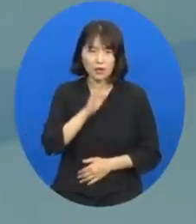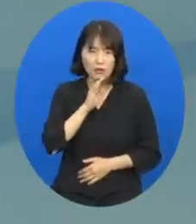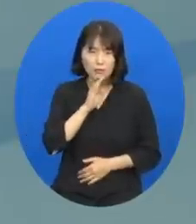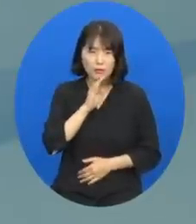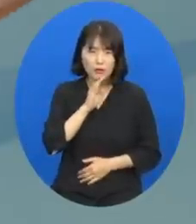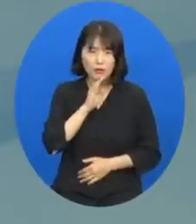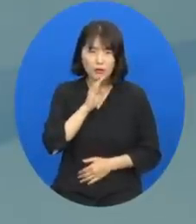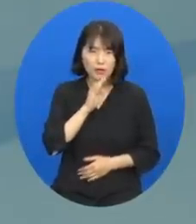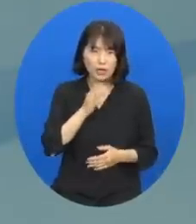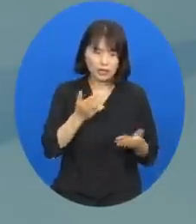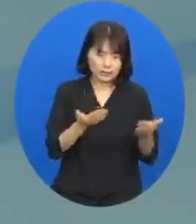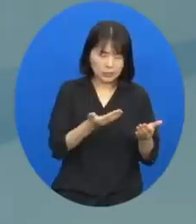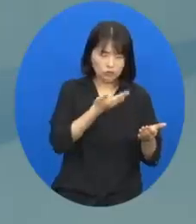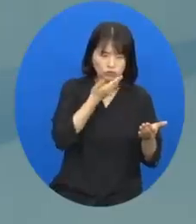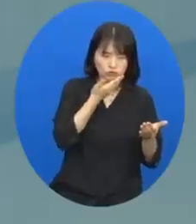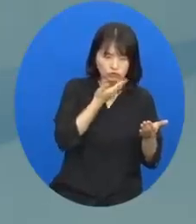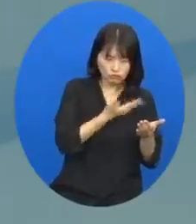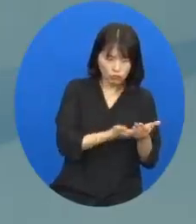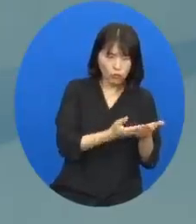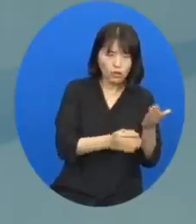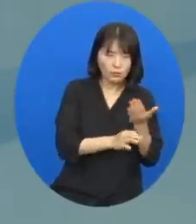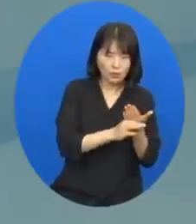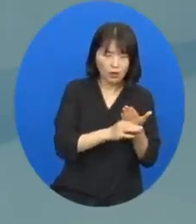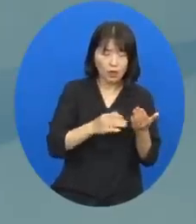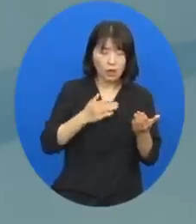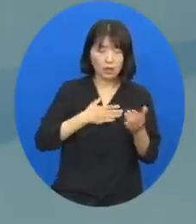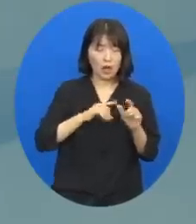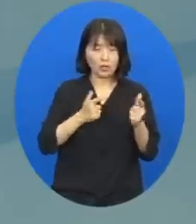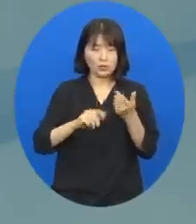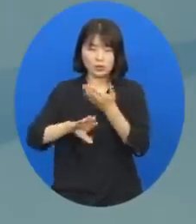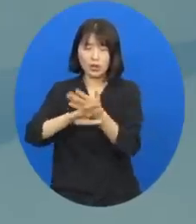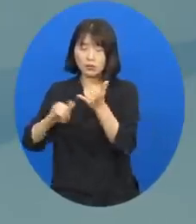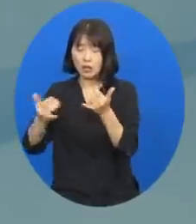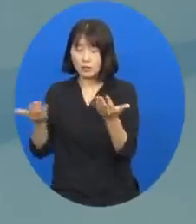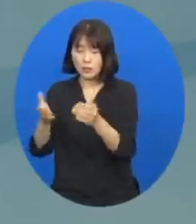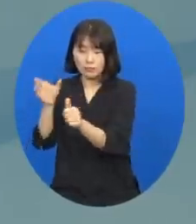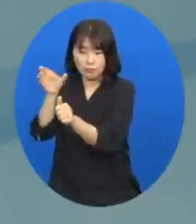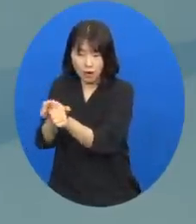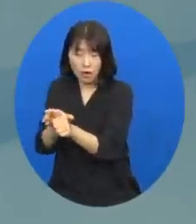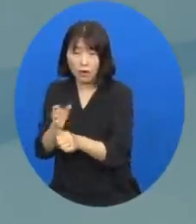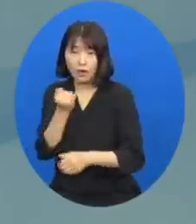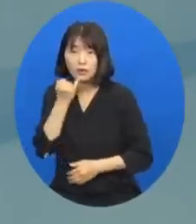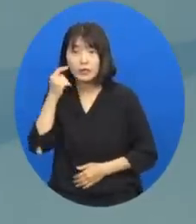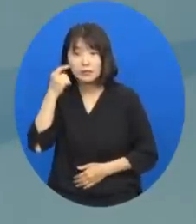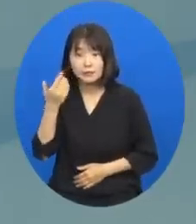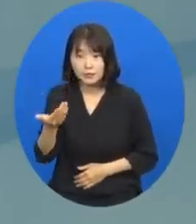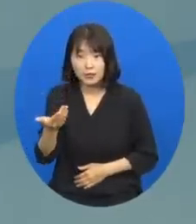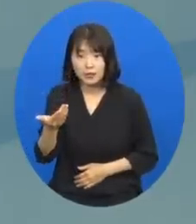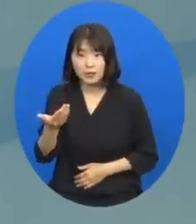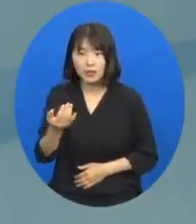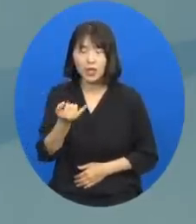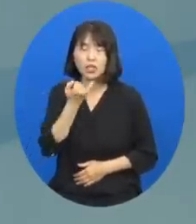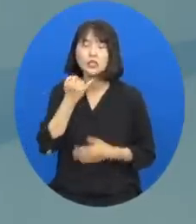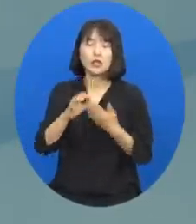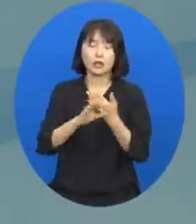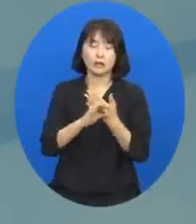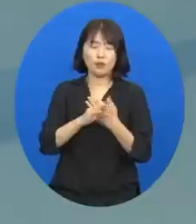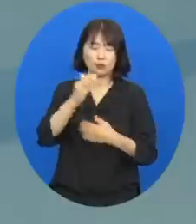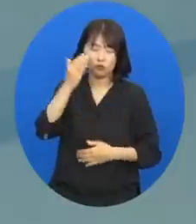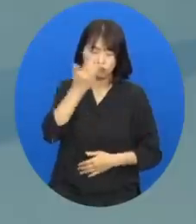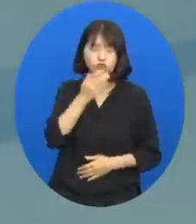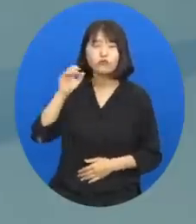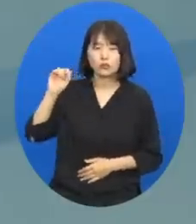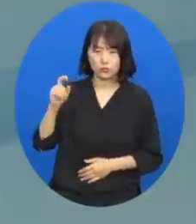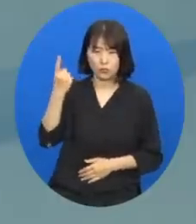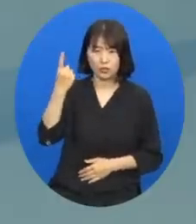더 나은 사람이 있 일을 해도 여러분 괜찮습니까 괜찮다고 한다면 순수한 동기로 하는 거예요 그런데 나